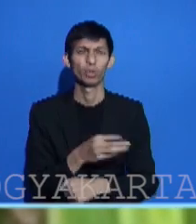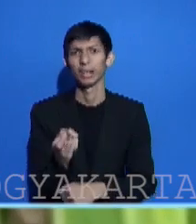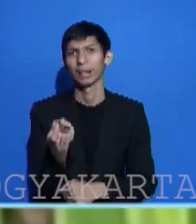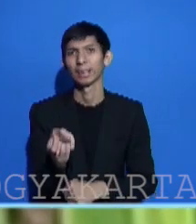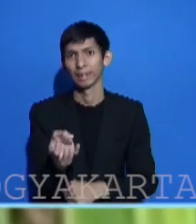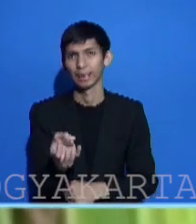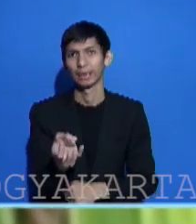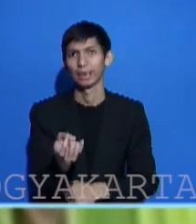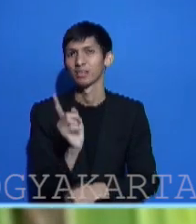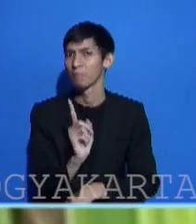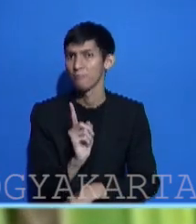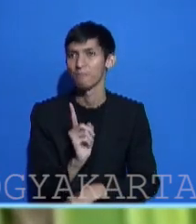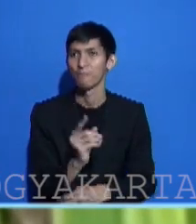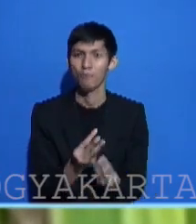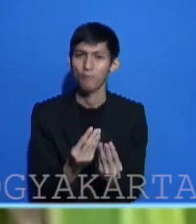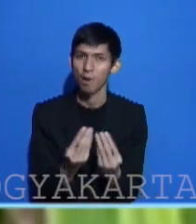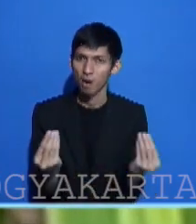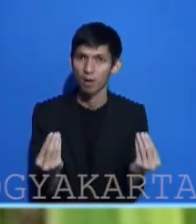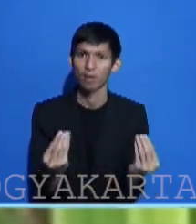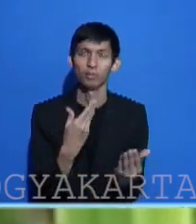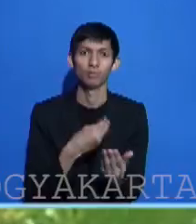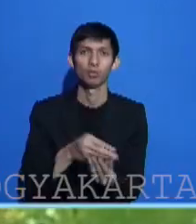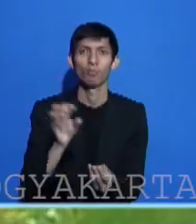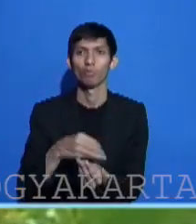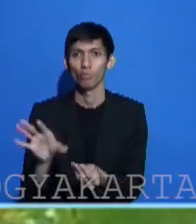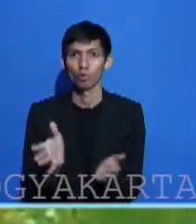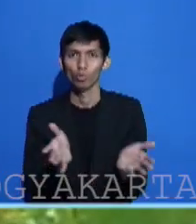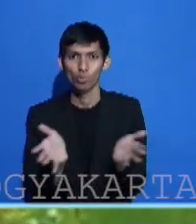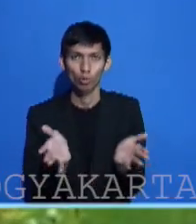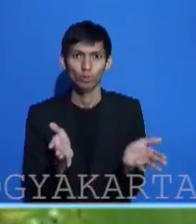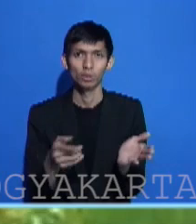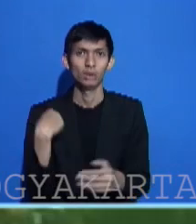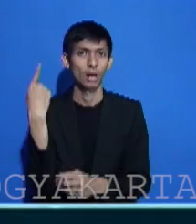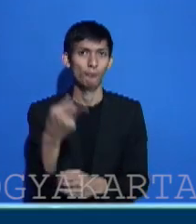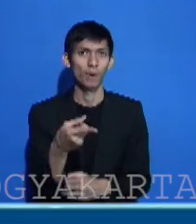Rabu gula mentah tanaman keporo pasca panen Tuban